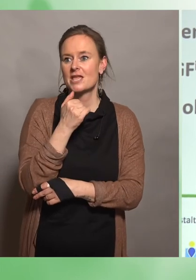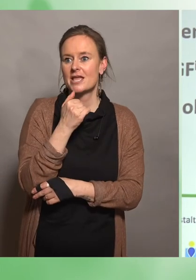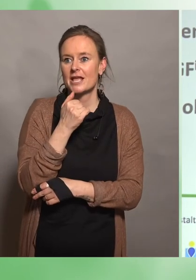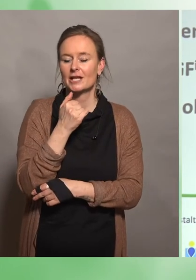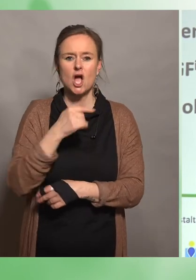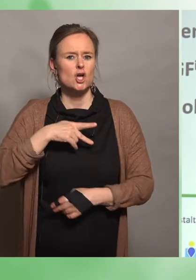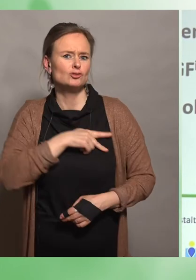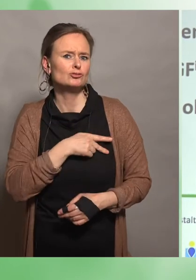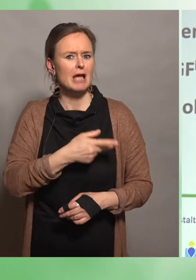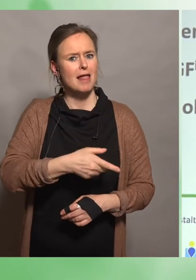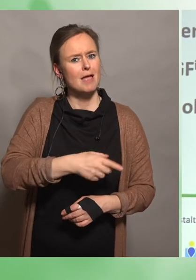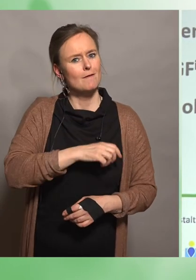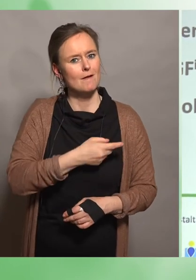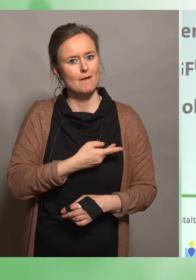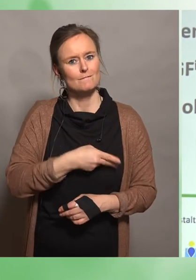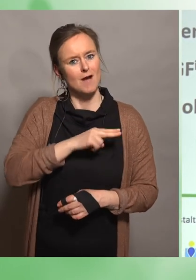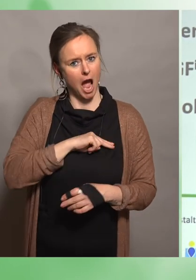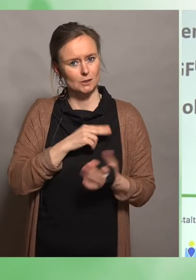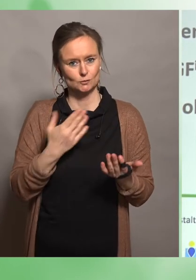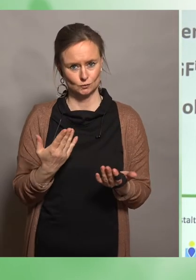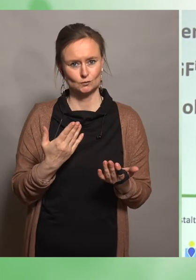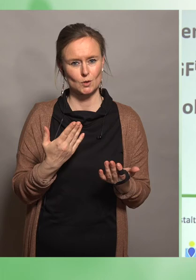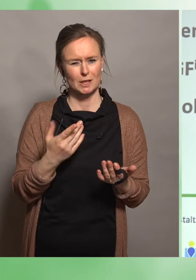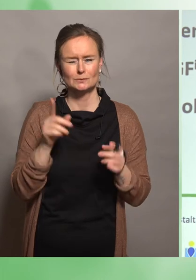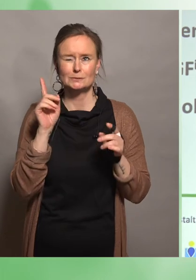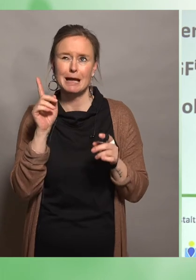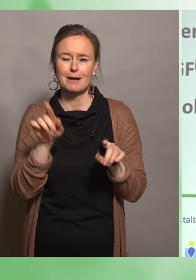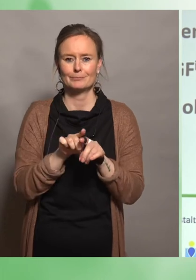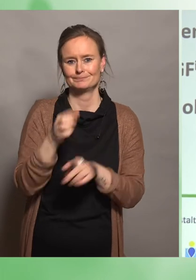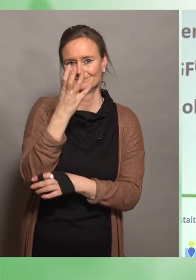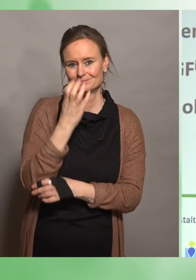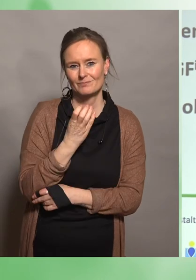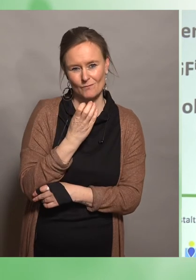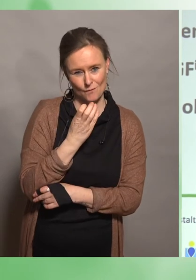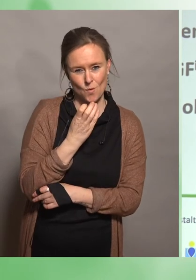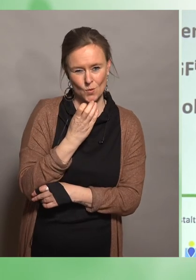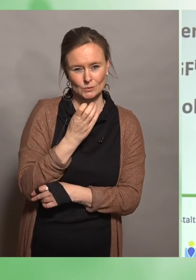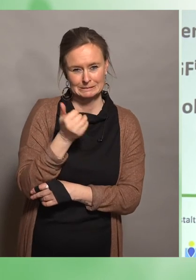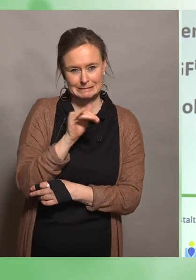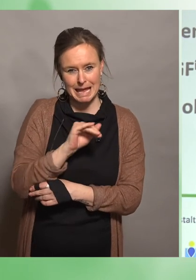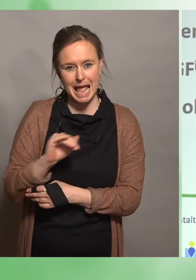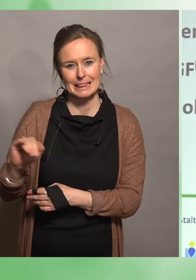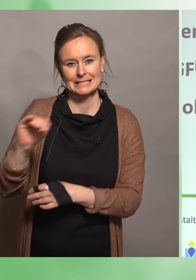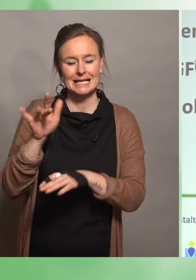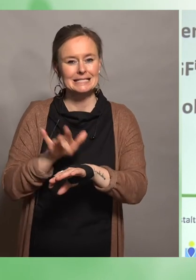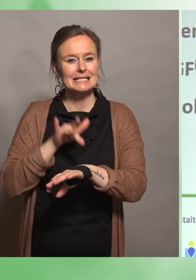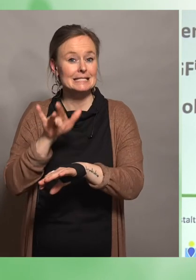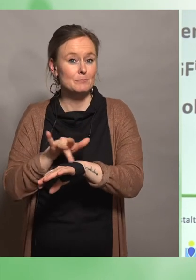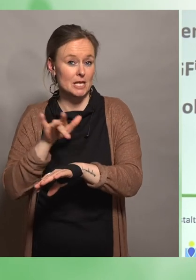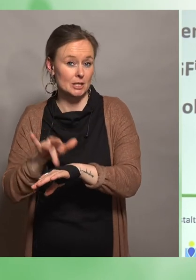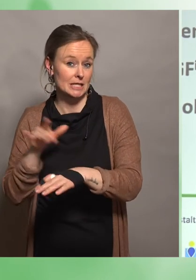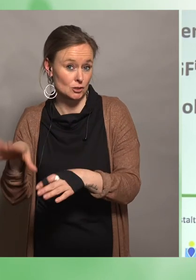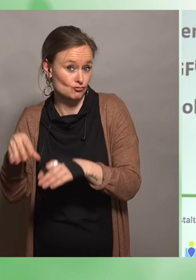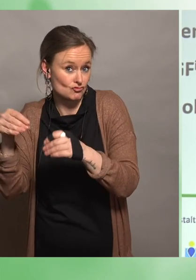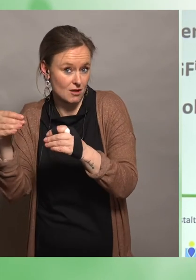Verantwortung. Aber dann auch dieser Wunsch, dass man einerseits Sensibilitäten schafft und dass